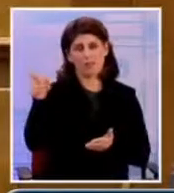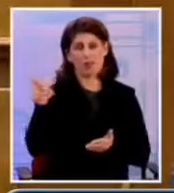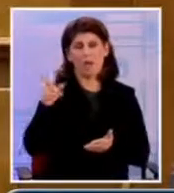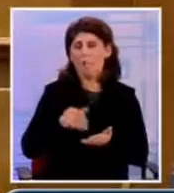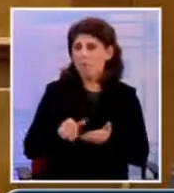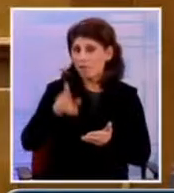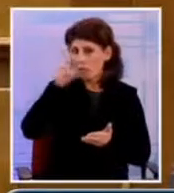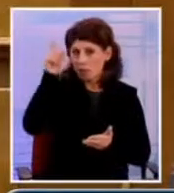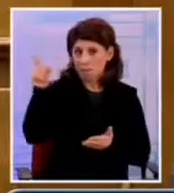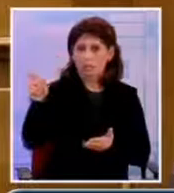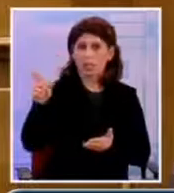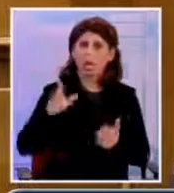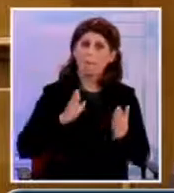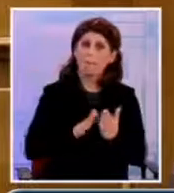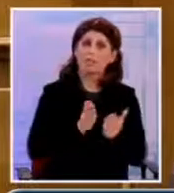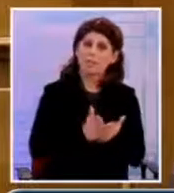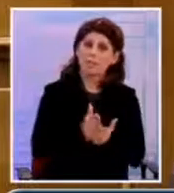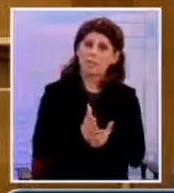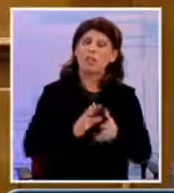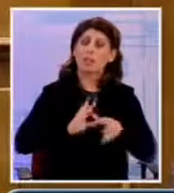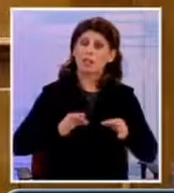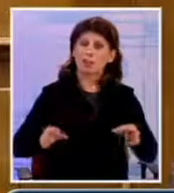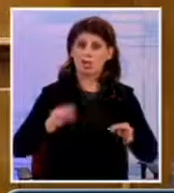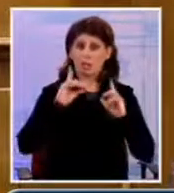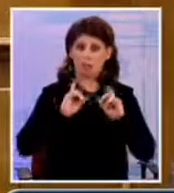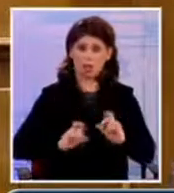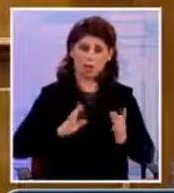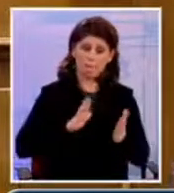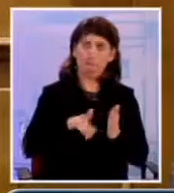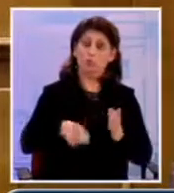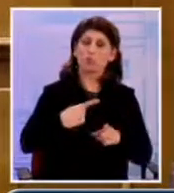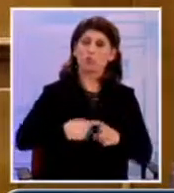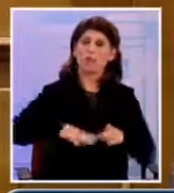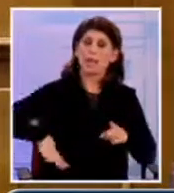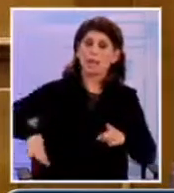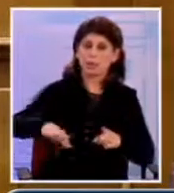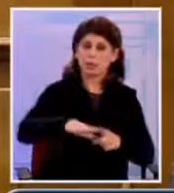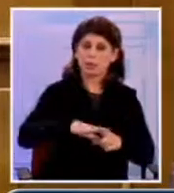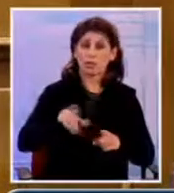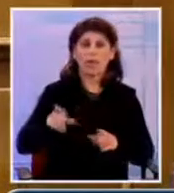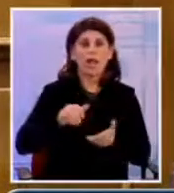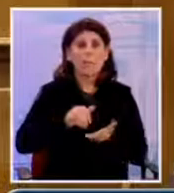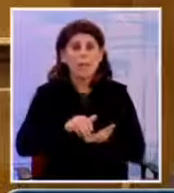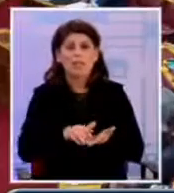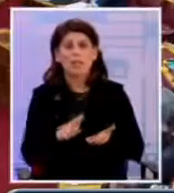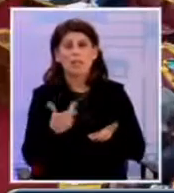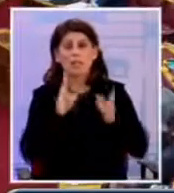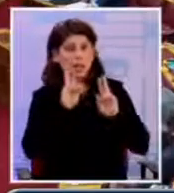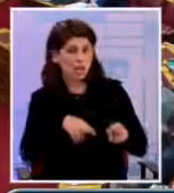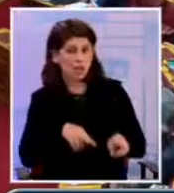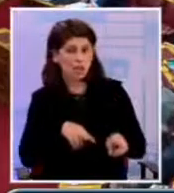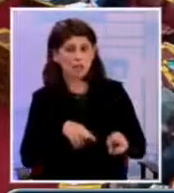Υπεκφυγή της Γερμανίας απέναντι στην ηθική και ιστορική υποχρέωση προς τον ελληνικό λαό. Είναι υπεκφυγή γιατί δεν